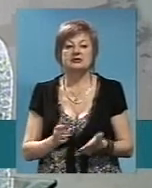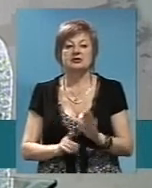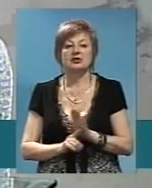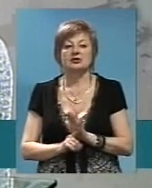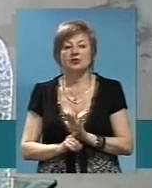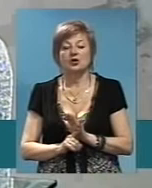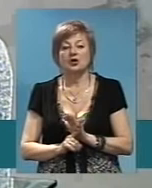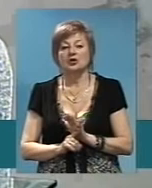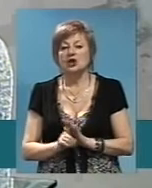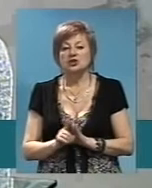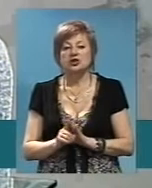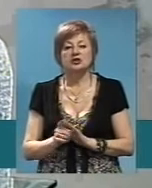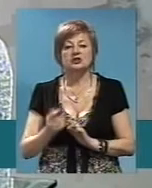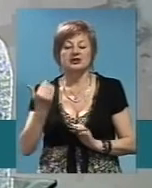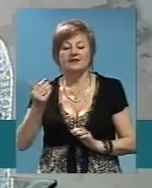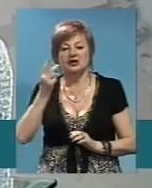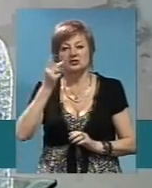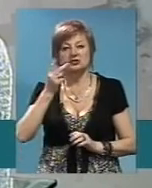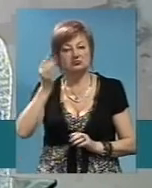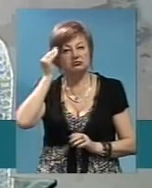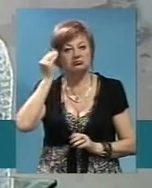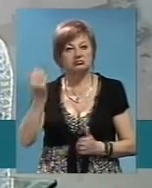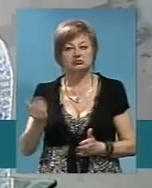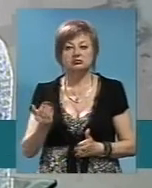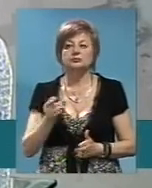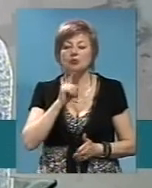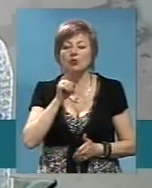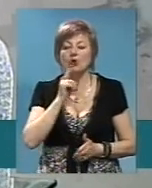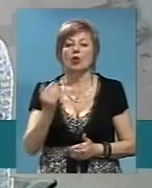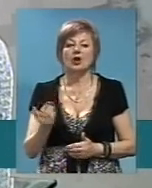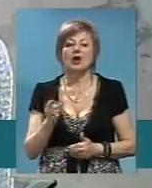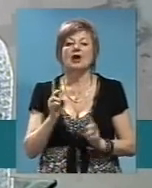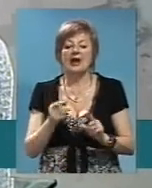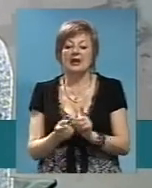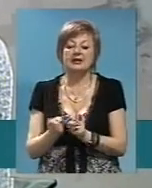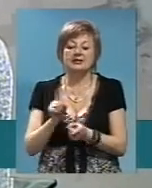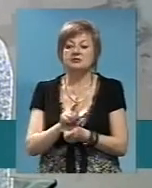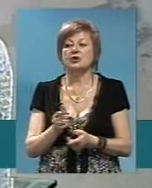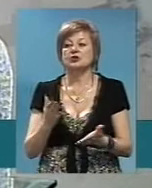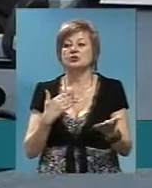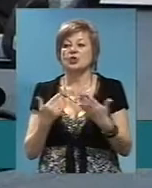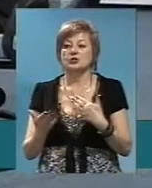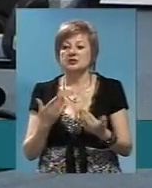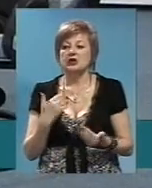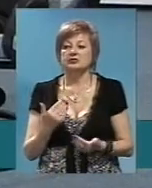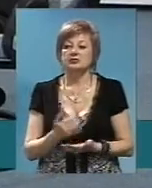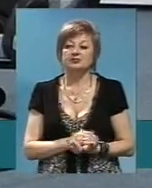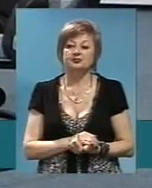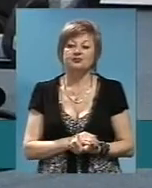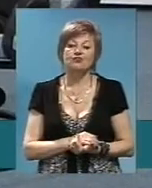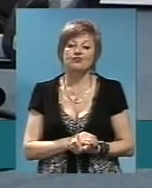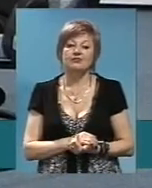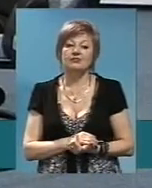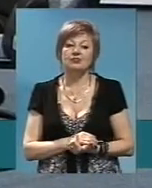4 роки тому, і на ваш погляд, у пологах принаймні, як змінило ставлення населення до цього процесу за цей час? Ви